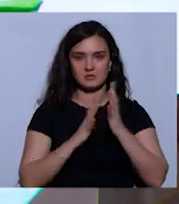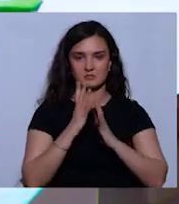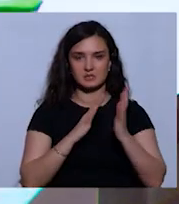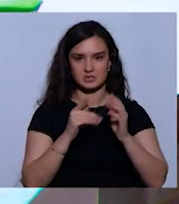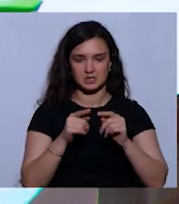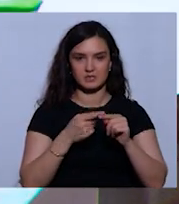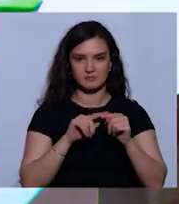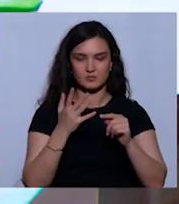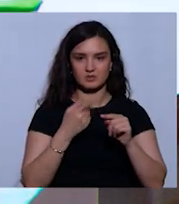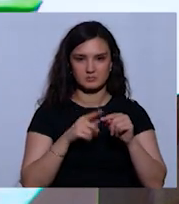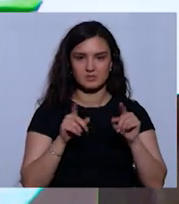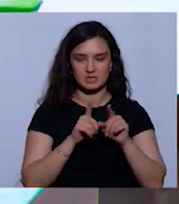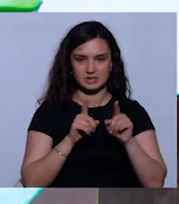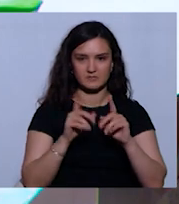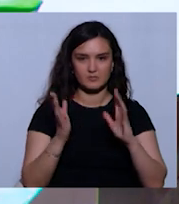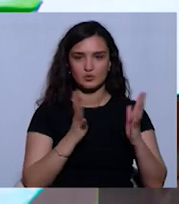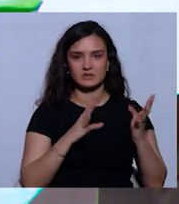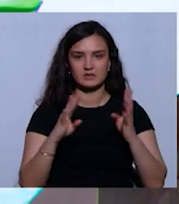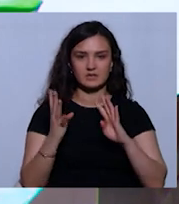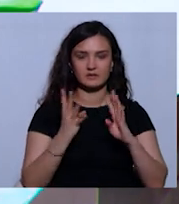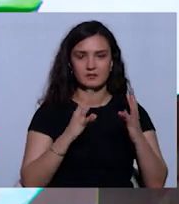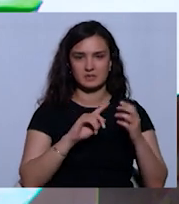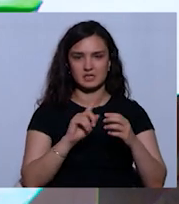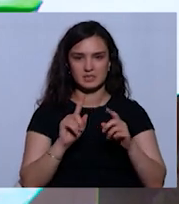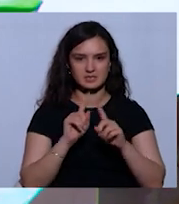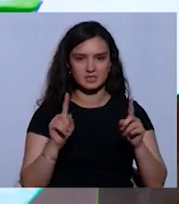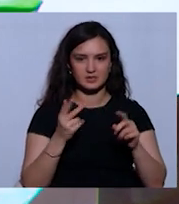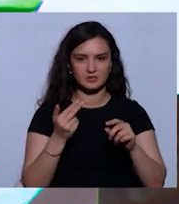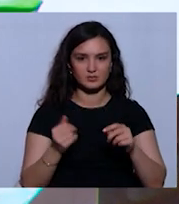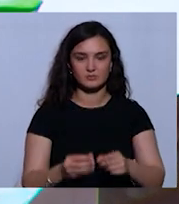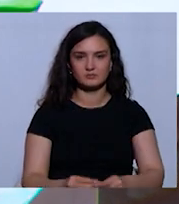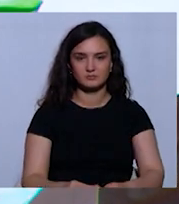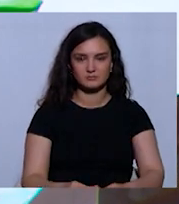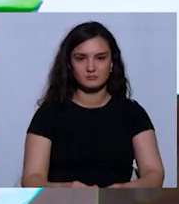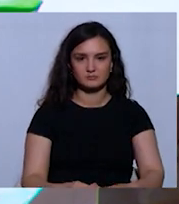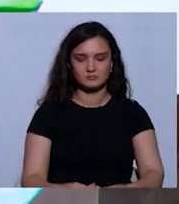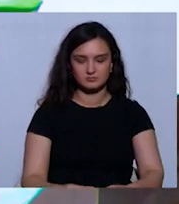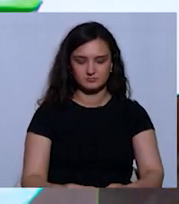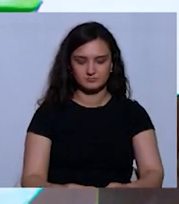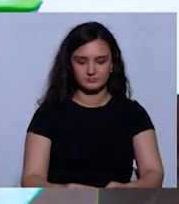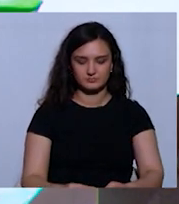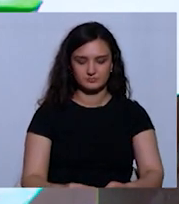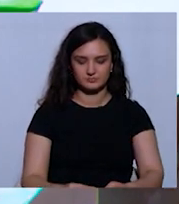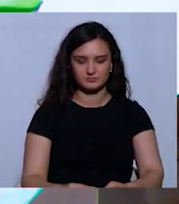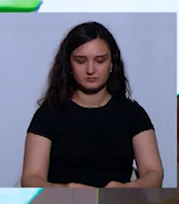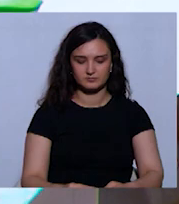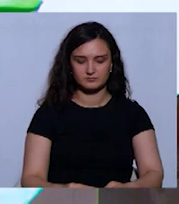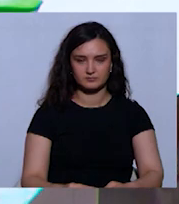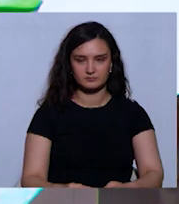წყალმცენარეები, რომლებიც აი ესევე მოტივტივებენ რაღაცნაირად, ხო? აი ესე.